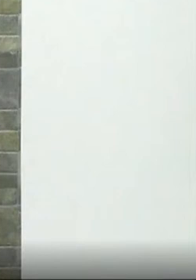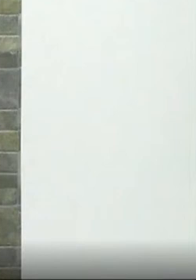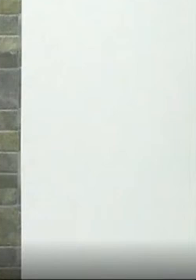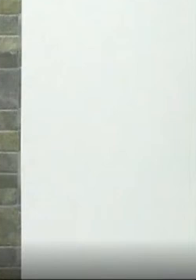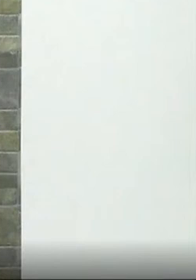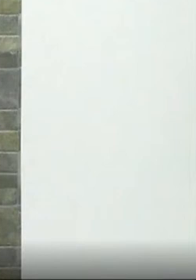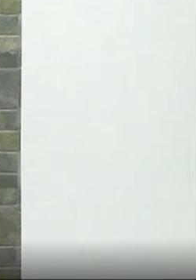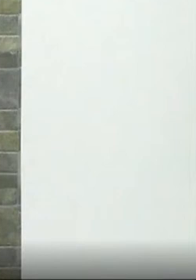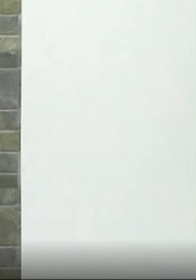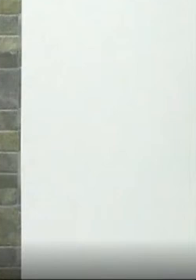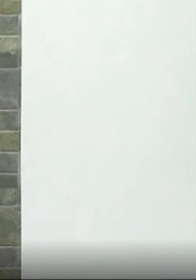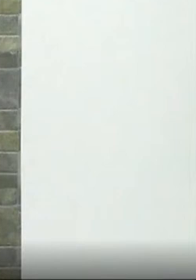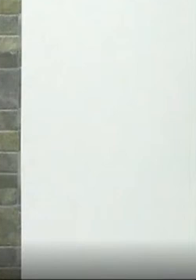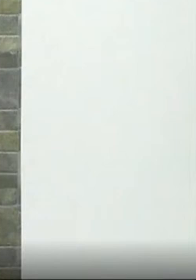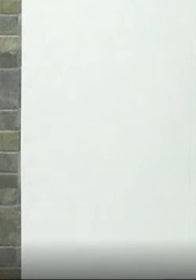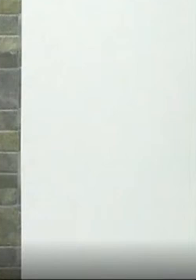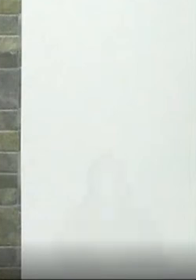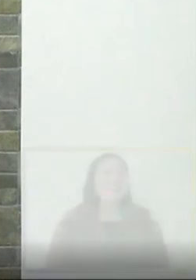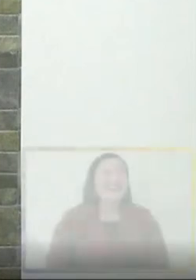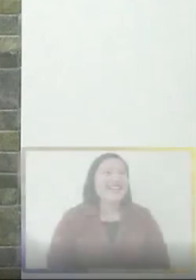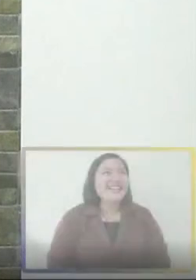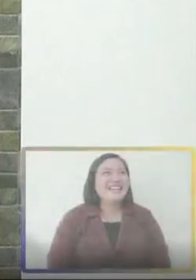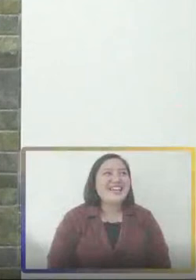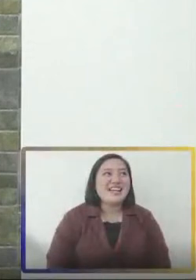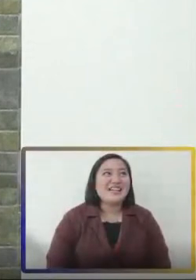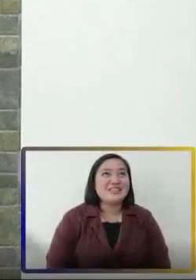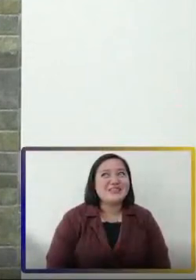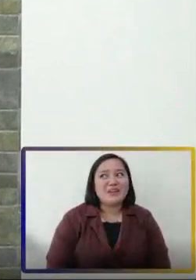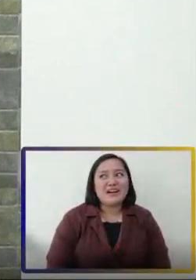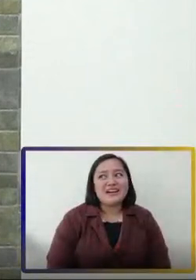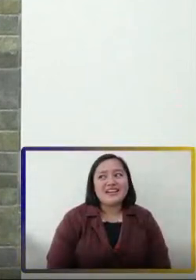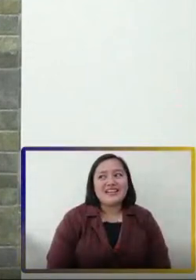At akin din pong tatay ay